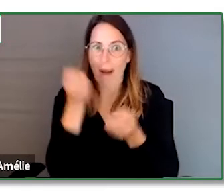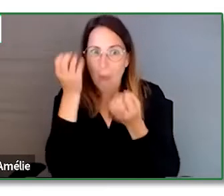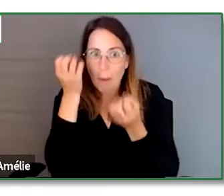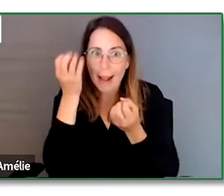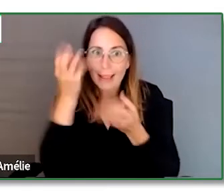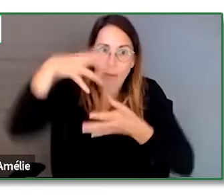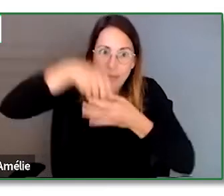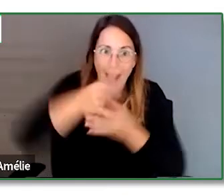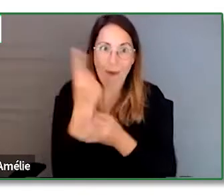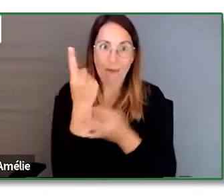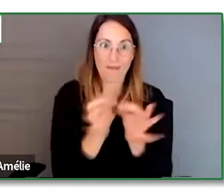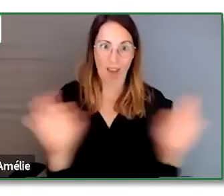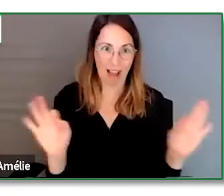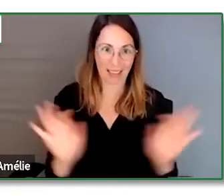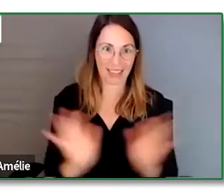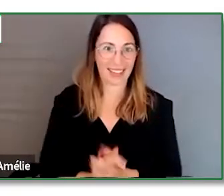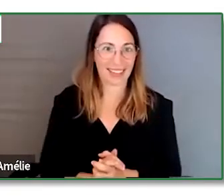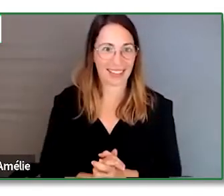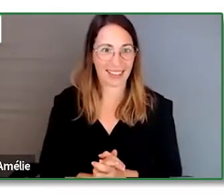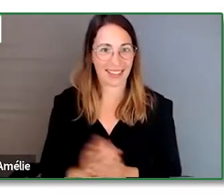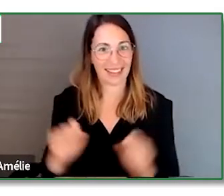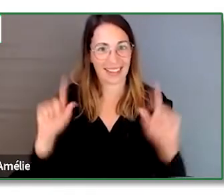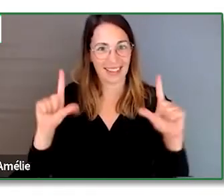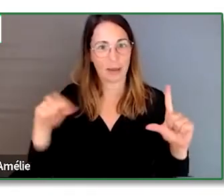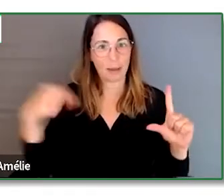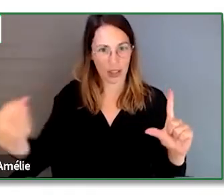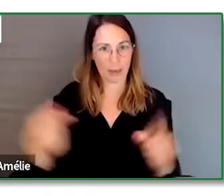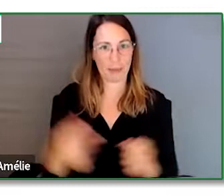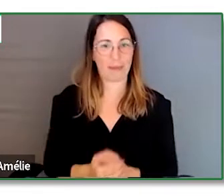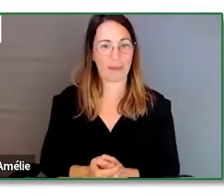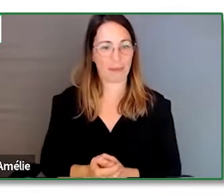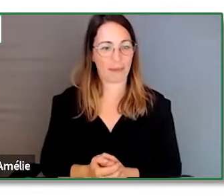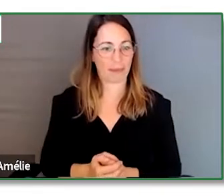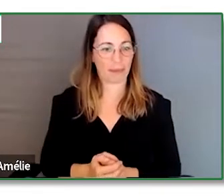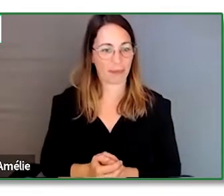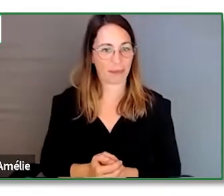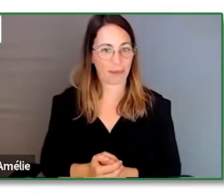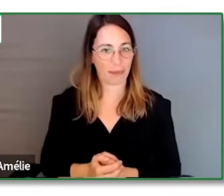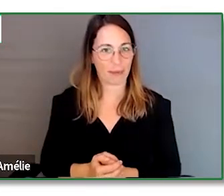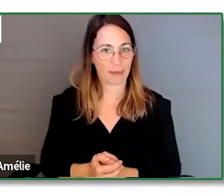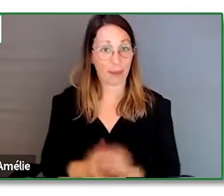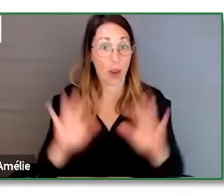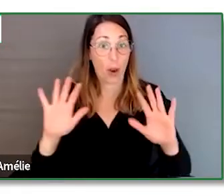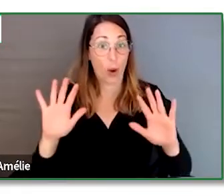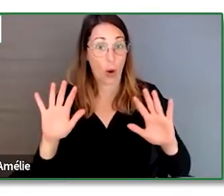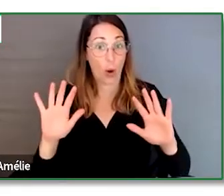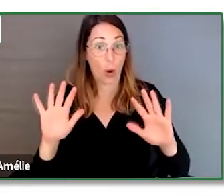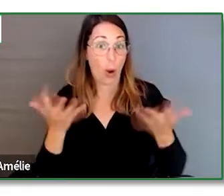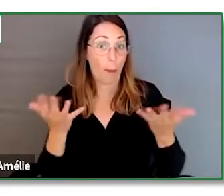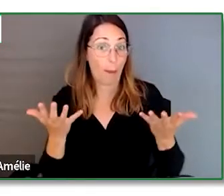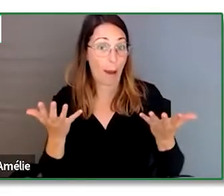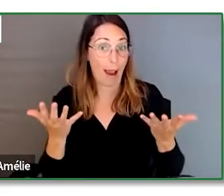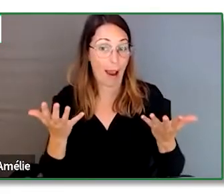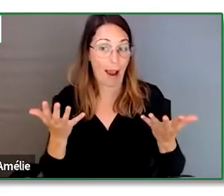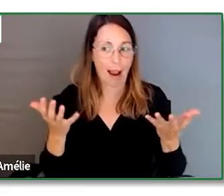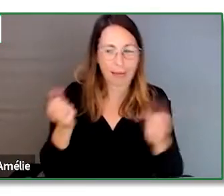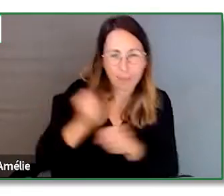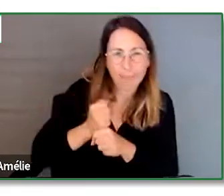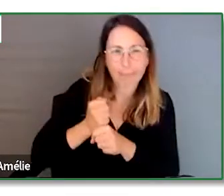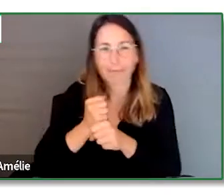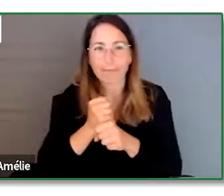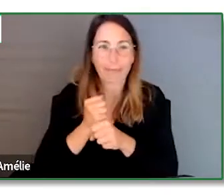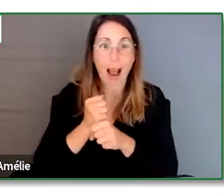move to the next slide. Donc, en fait, la façon dont on travaille pour que notre mandat puisse parler